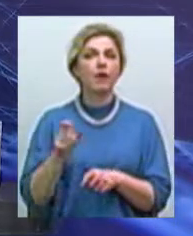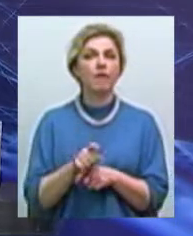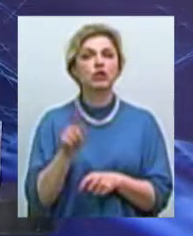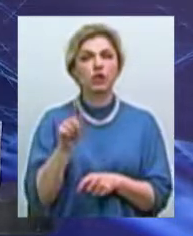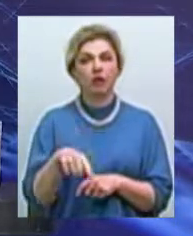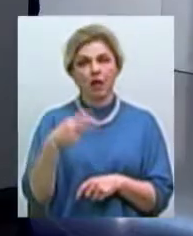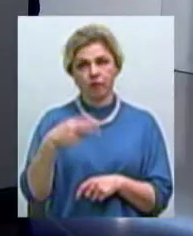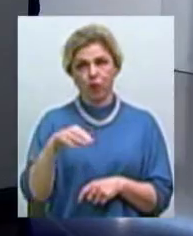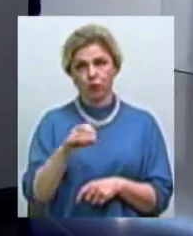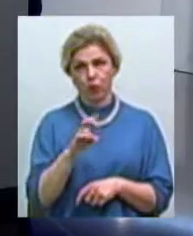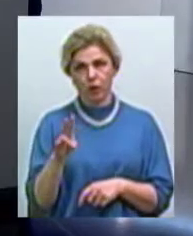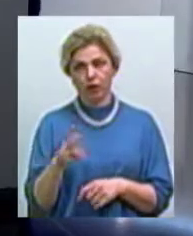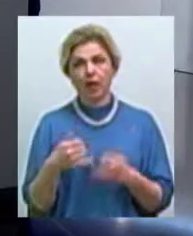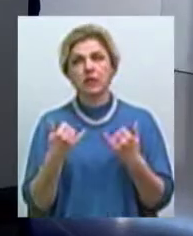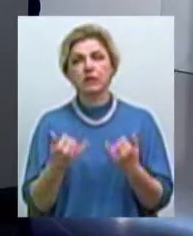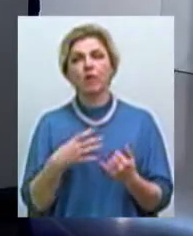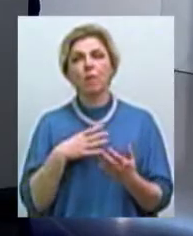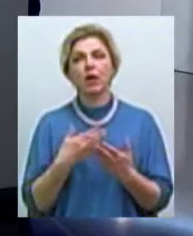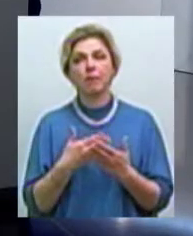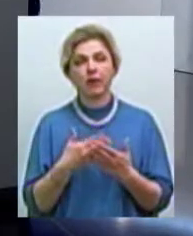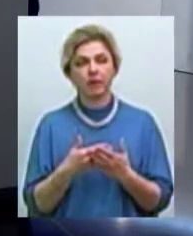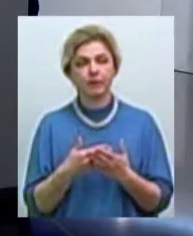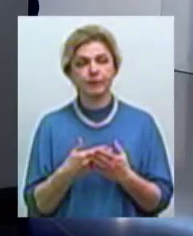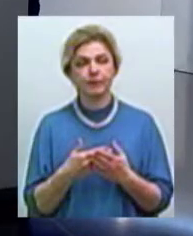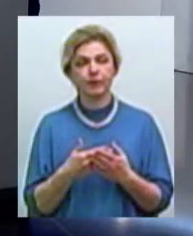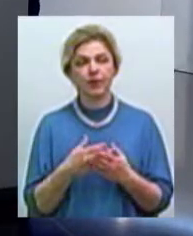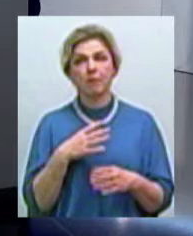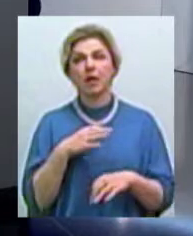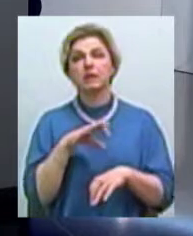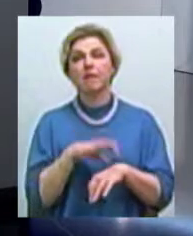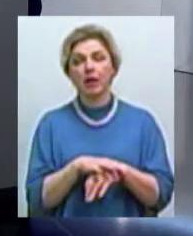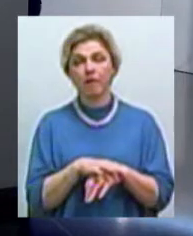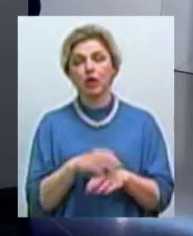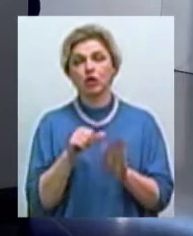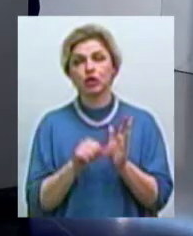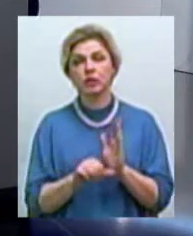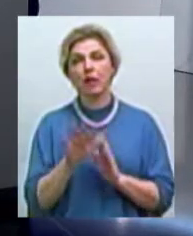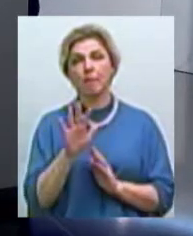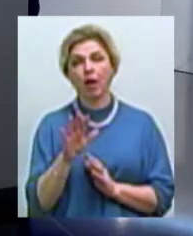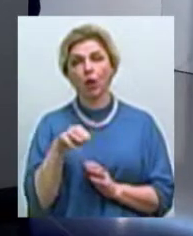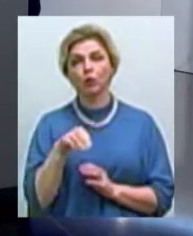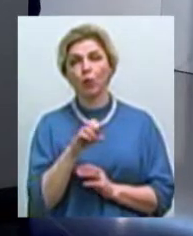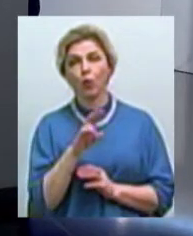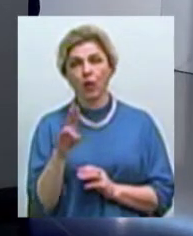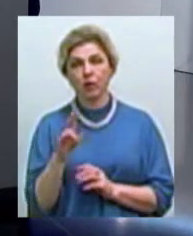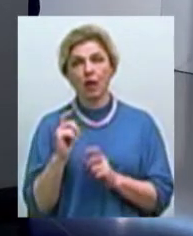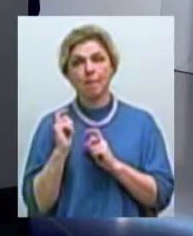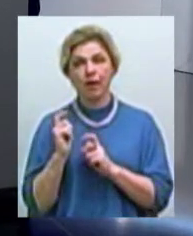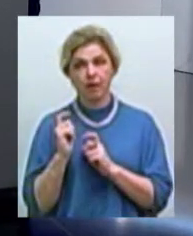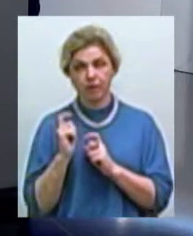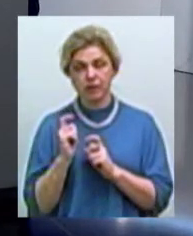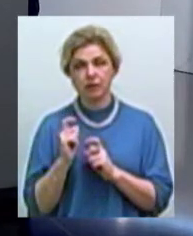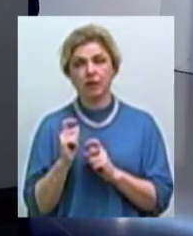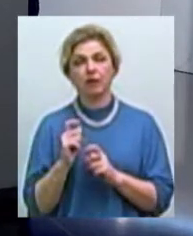навіть 20 тонн. От сьогодні приклад був, сьогодні був у нас розгляд справи. Зафіксували ми вагу 65 тонн. Перевізник перевіз в